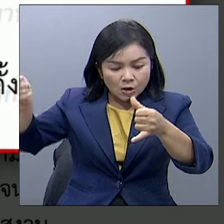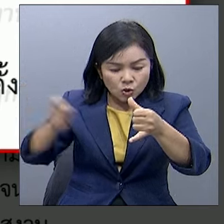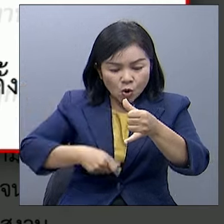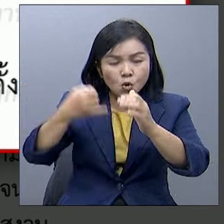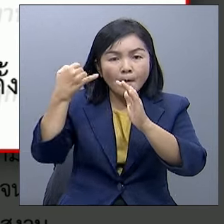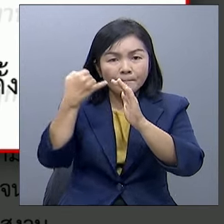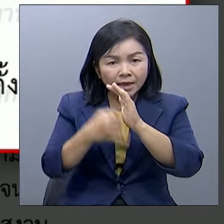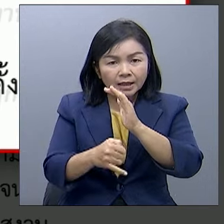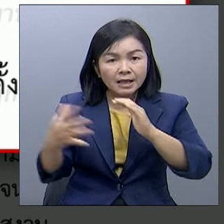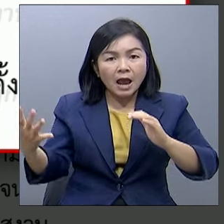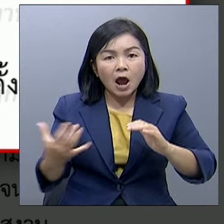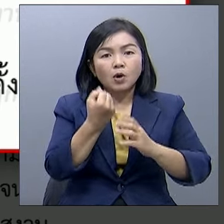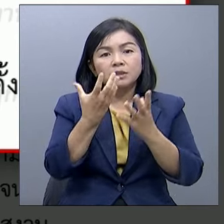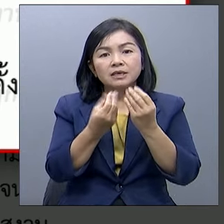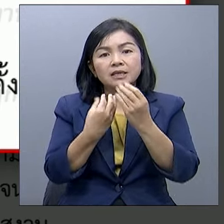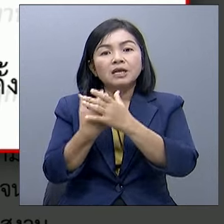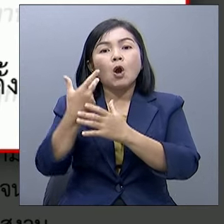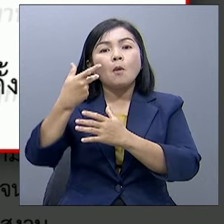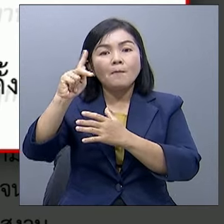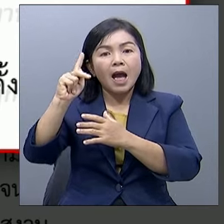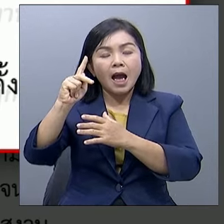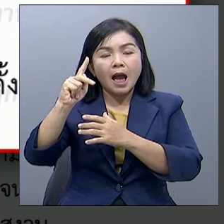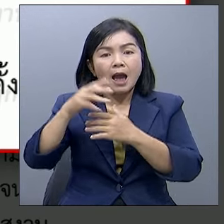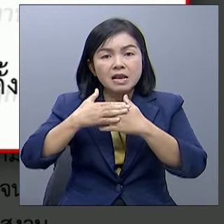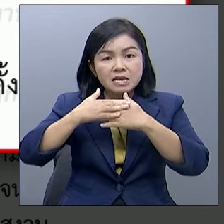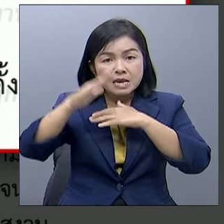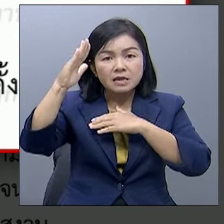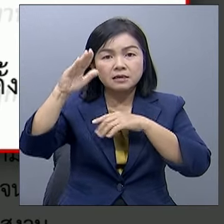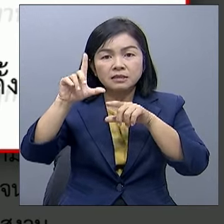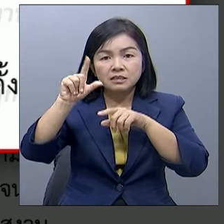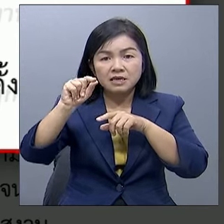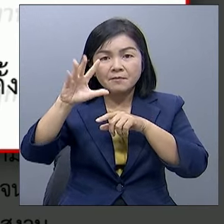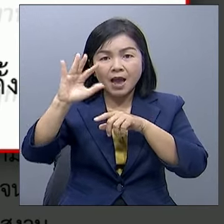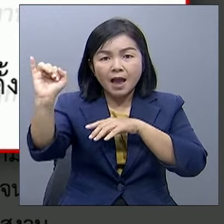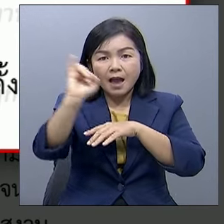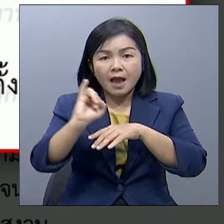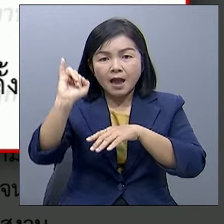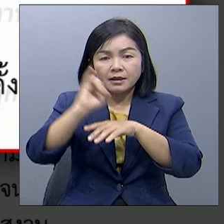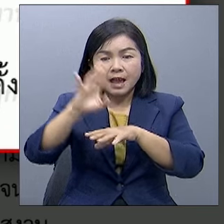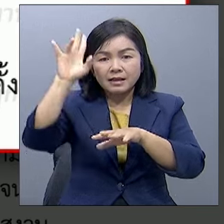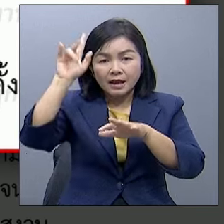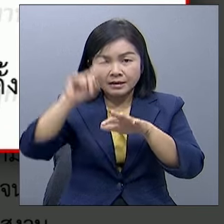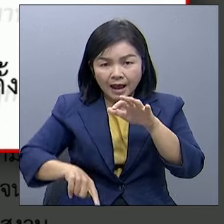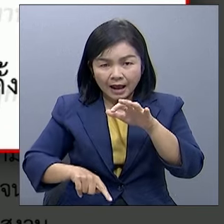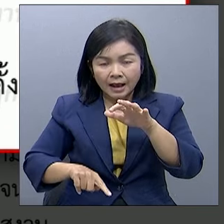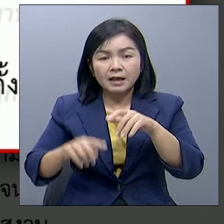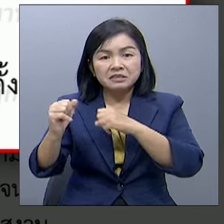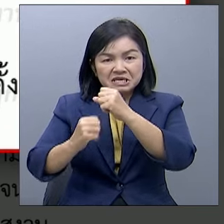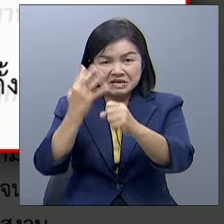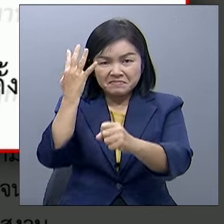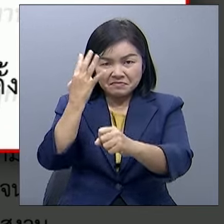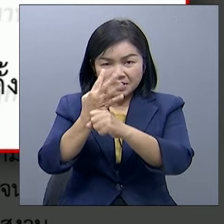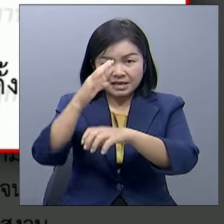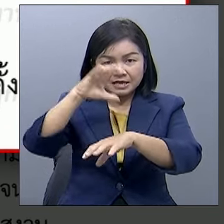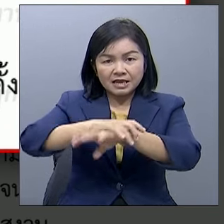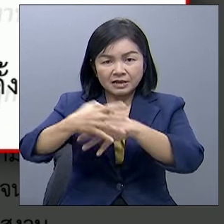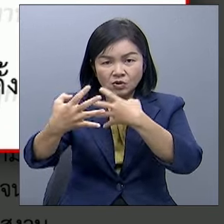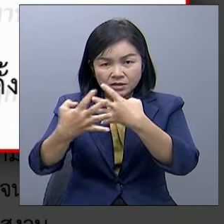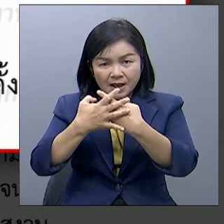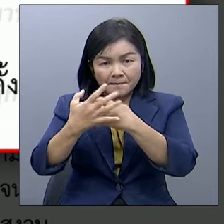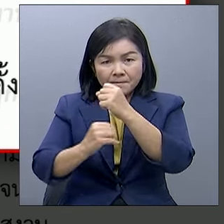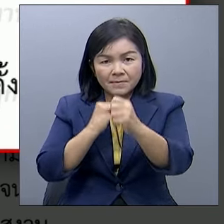แรงมากขึ้นถ้าบุกรุกเกิน25ไร่โทษจำคุกจะไปสตาร์ทที่4ปีถึง20ปีป